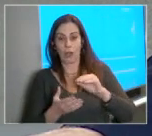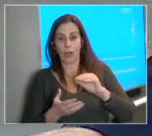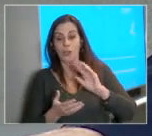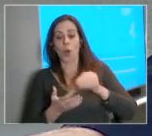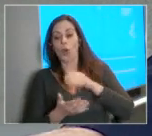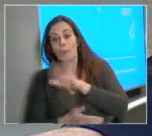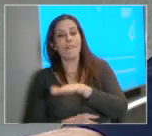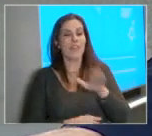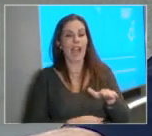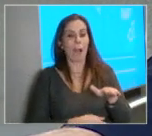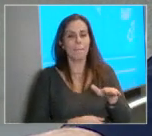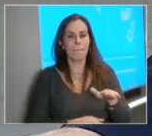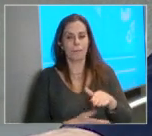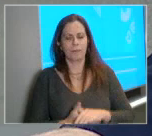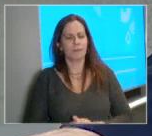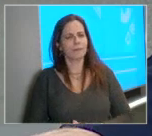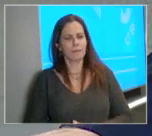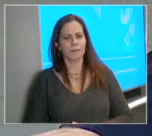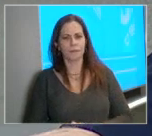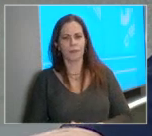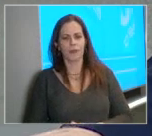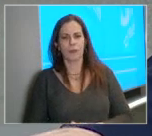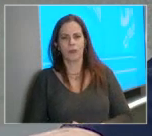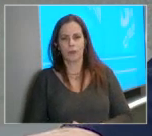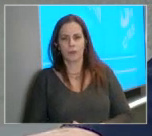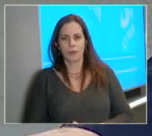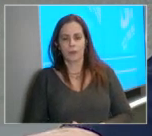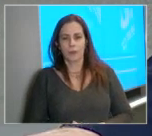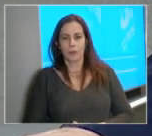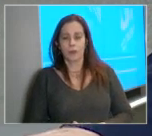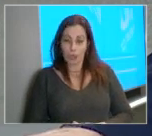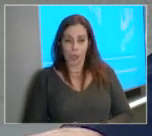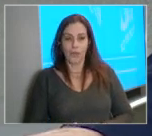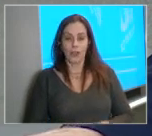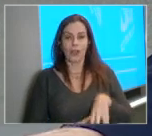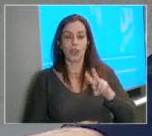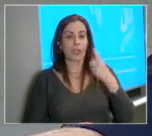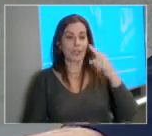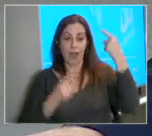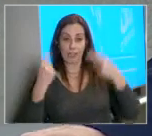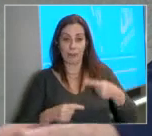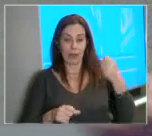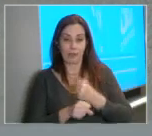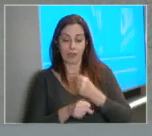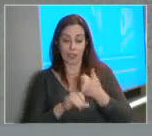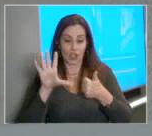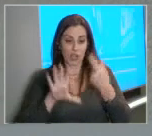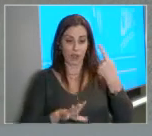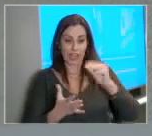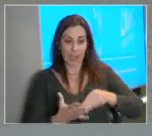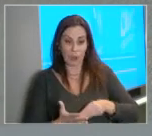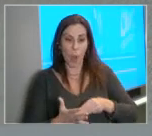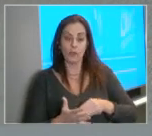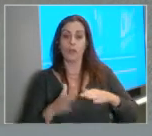כי אז אתה נפסל, המועמדות שלה, כאילו של מי שאתה חותם לא נפסלת. טוב, אז יש 21 ימים לבצע את ה-61